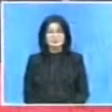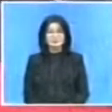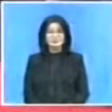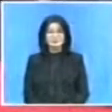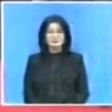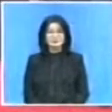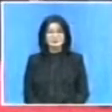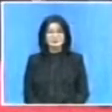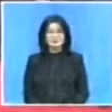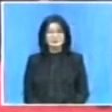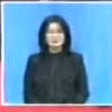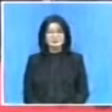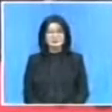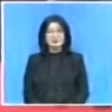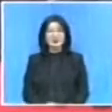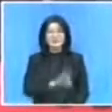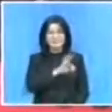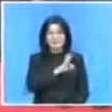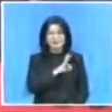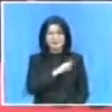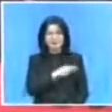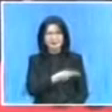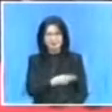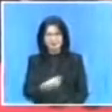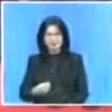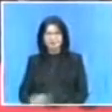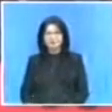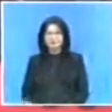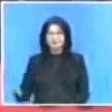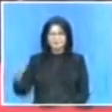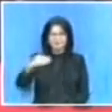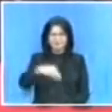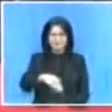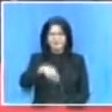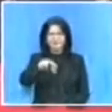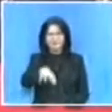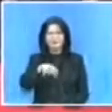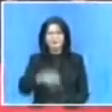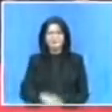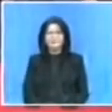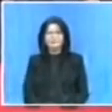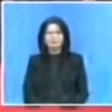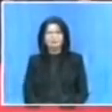Mohon perkenan Presiden Republik Indonesia untuk maju ke tempat yang telah ditentukan.